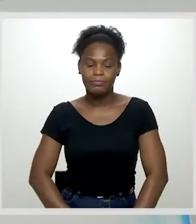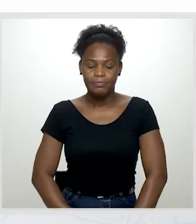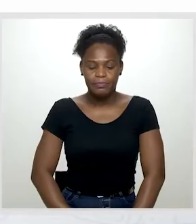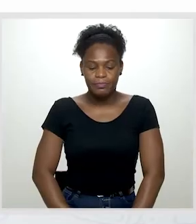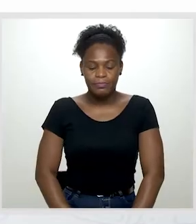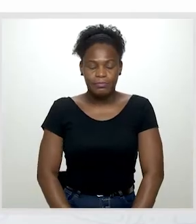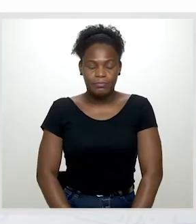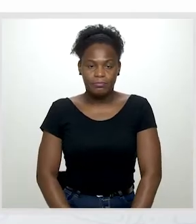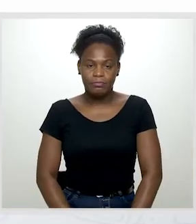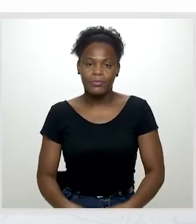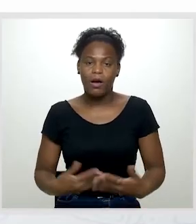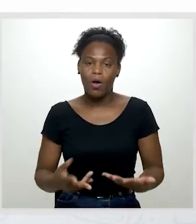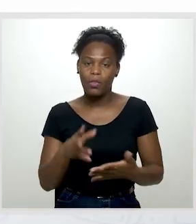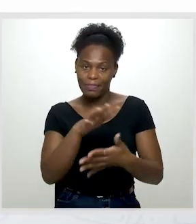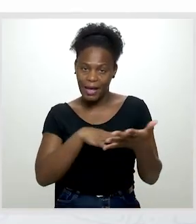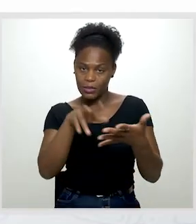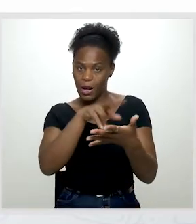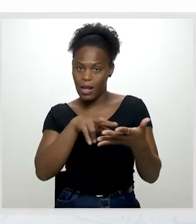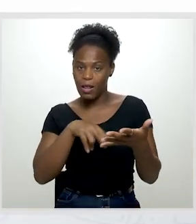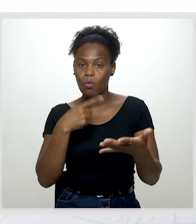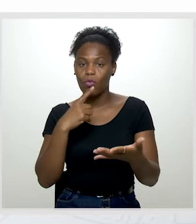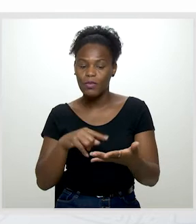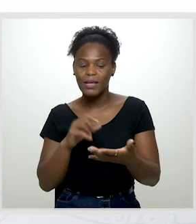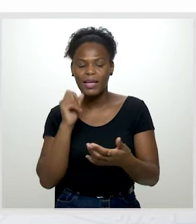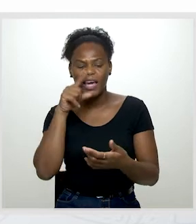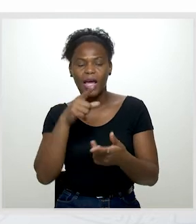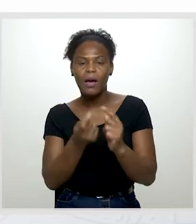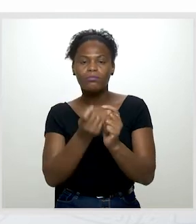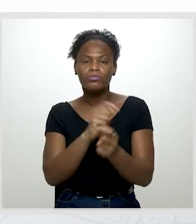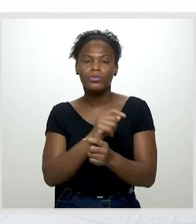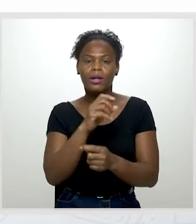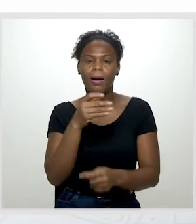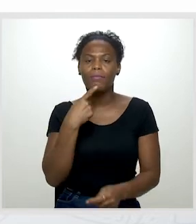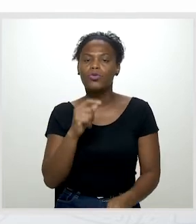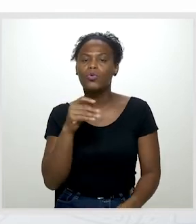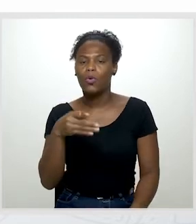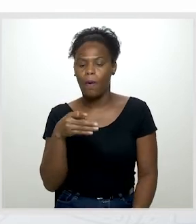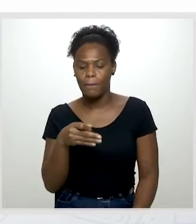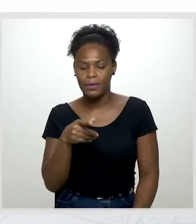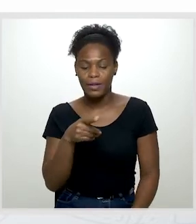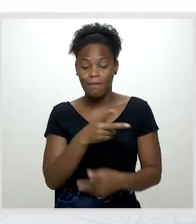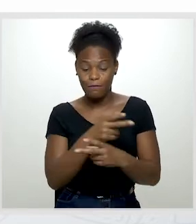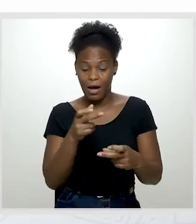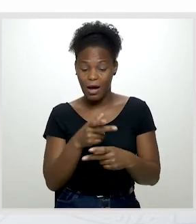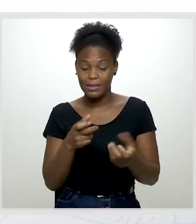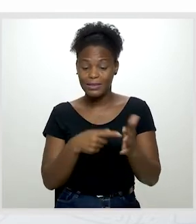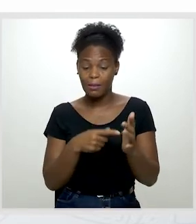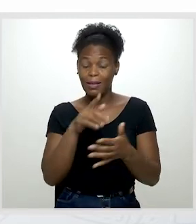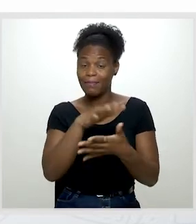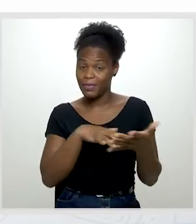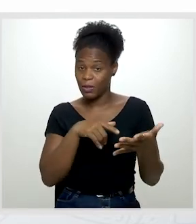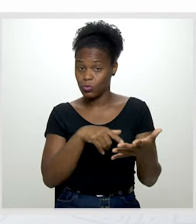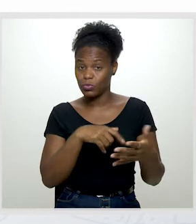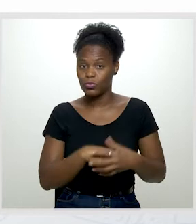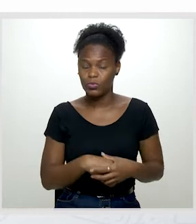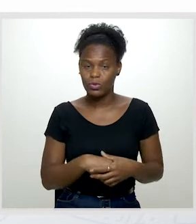Alors, relis le texte. Que remplacent les pronoms? Alors ça, ce sont les phrases qui sont dans le